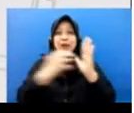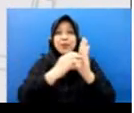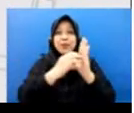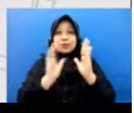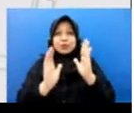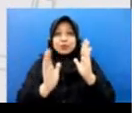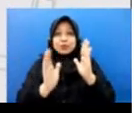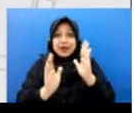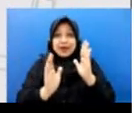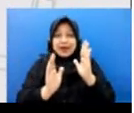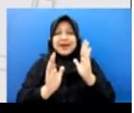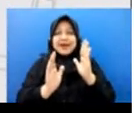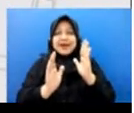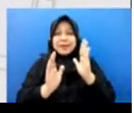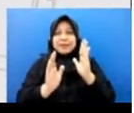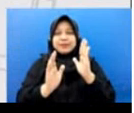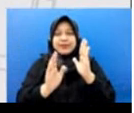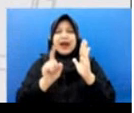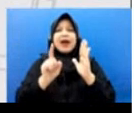algoritma media sosial itu